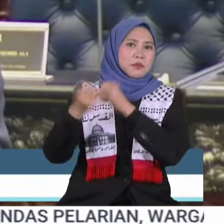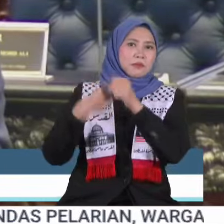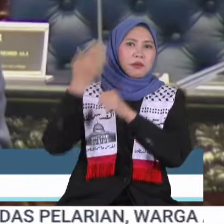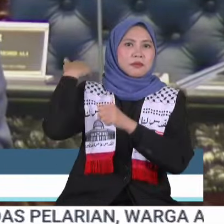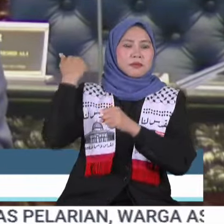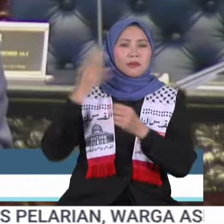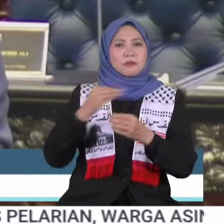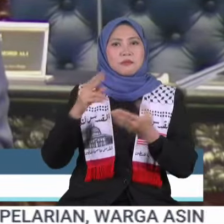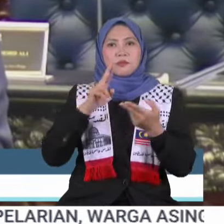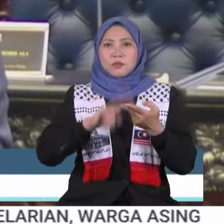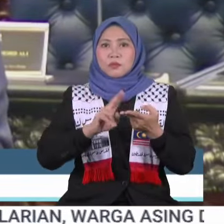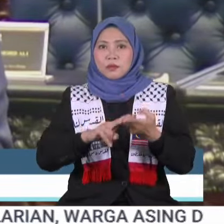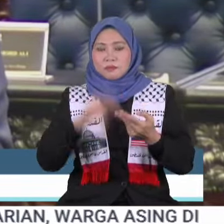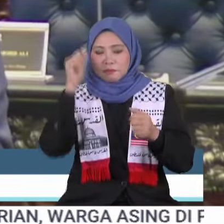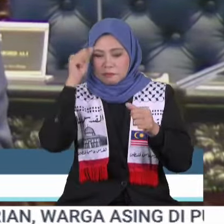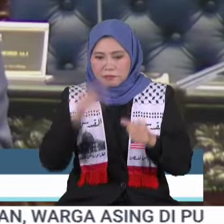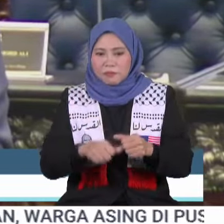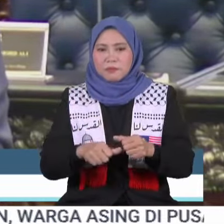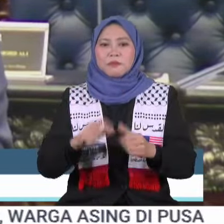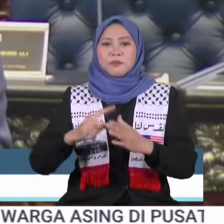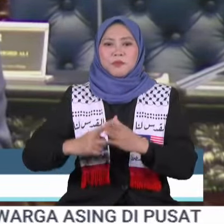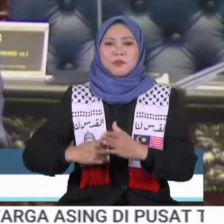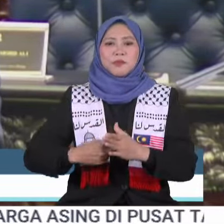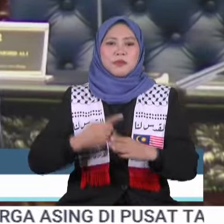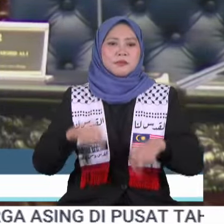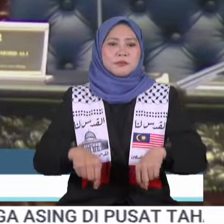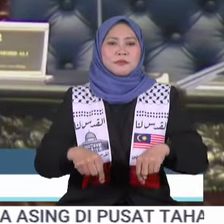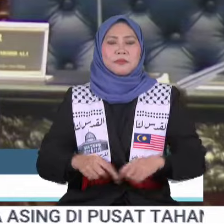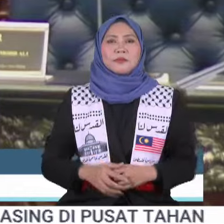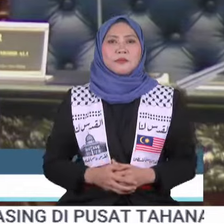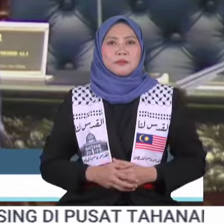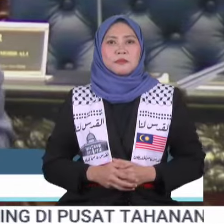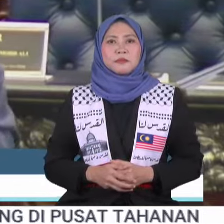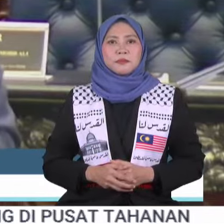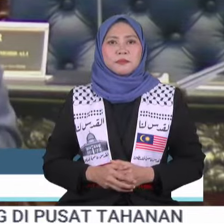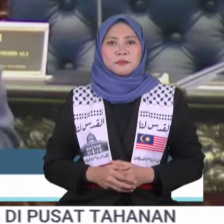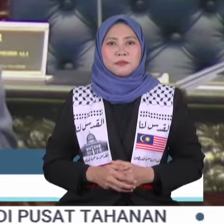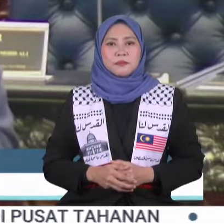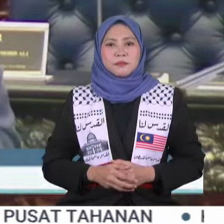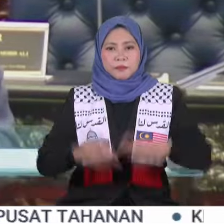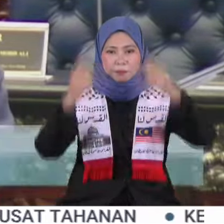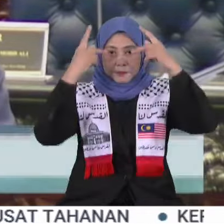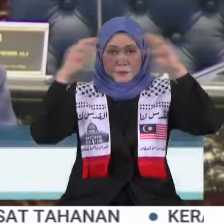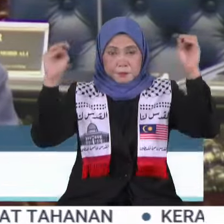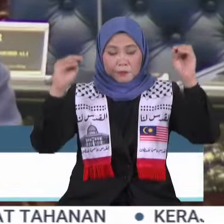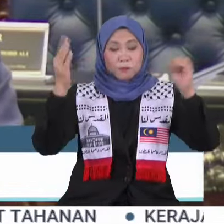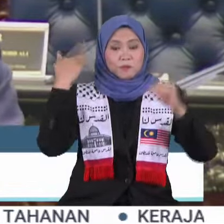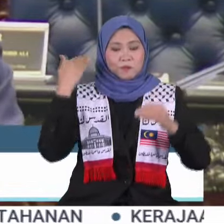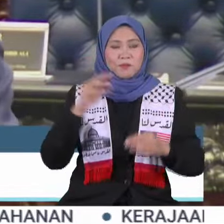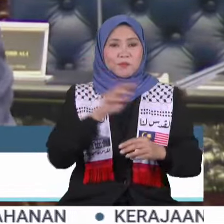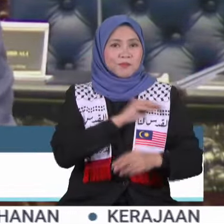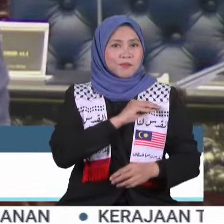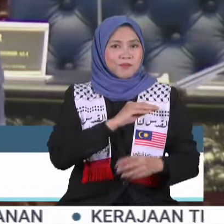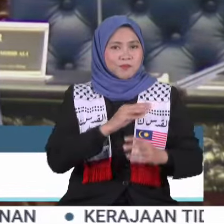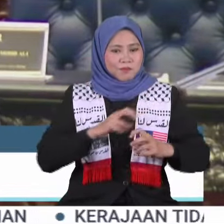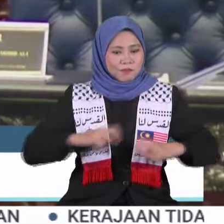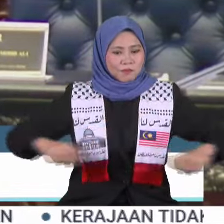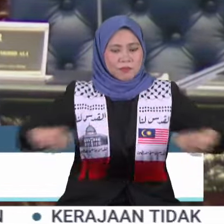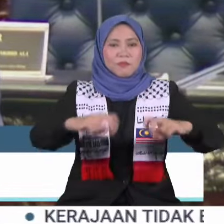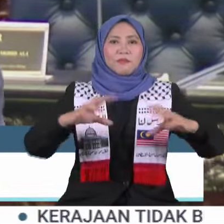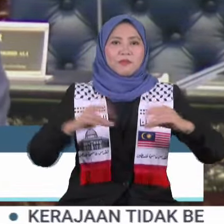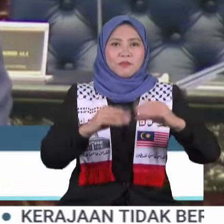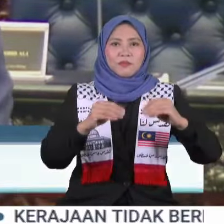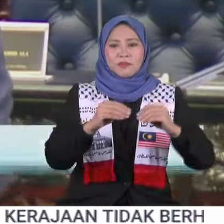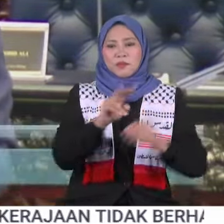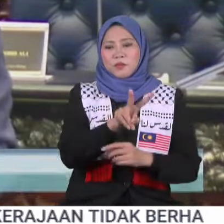satu buan ini Perdana Menteri semasa mesyuarat jemaah menteri pada 21